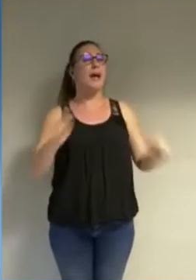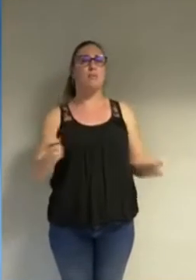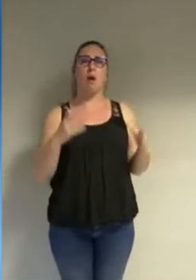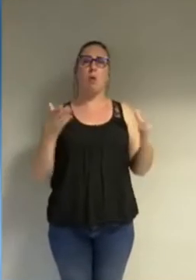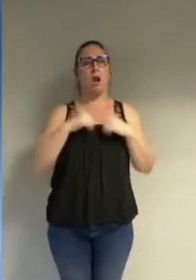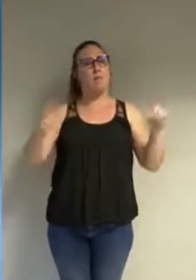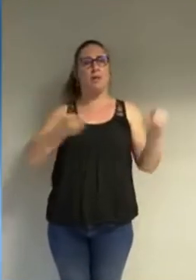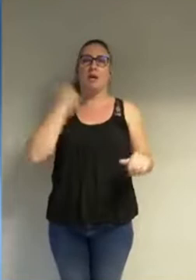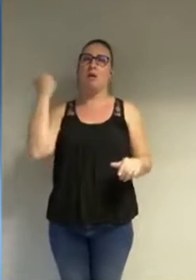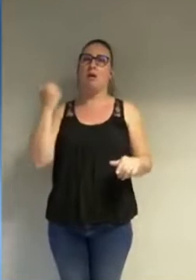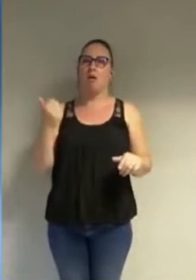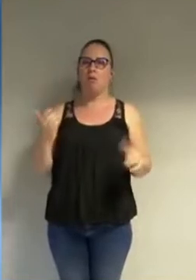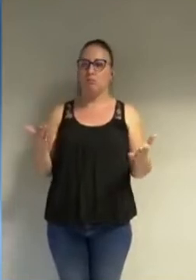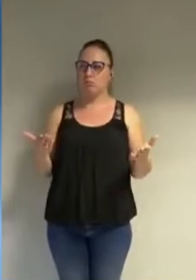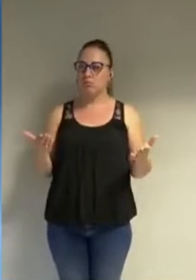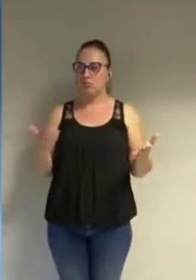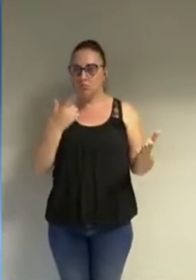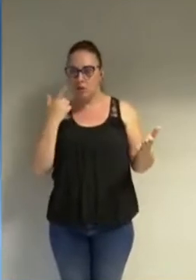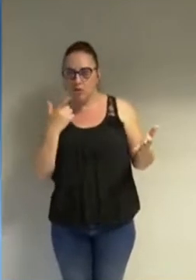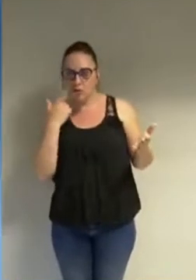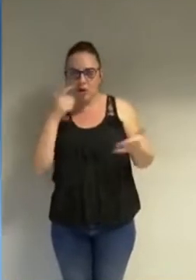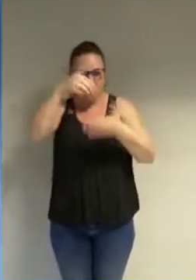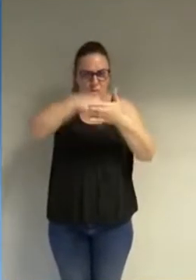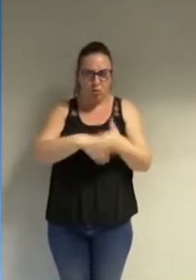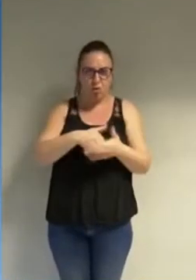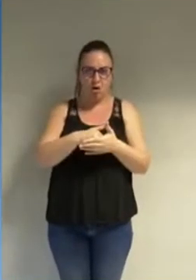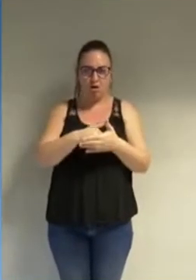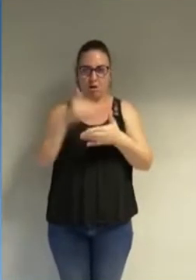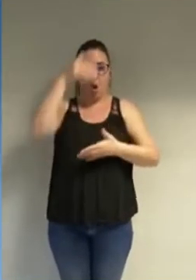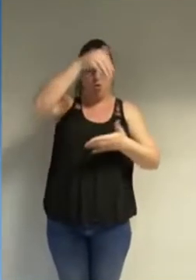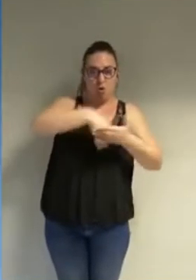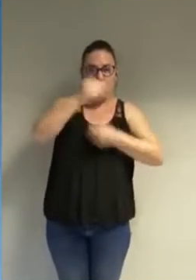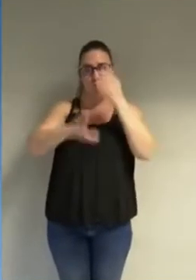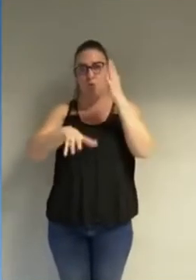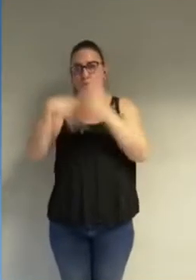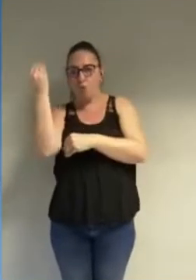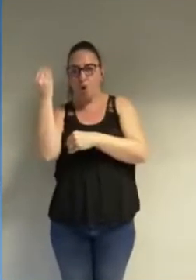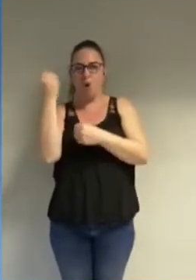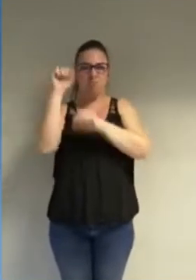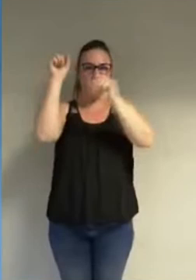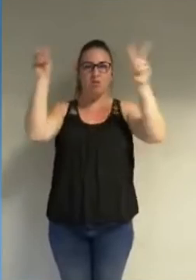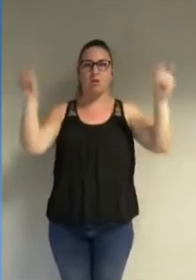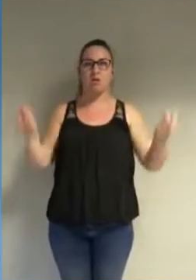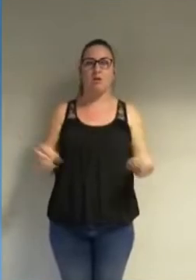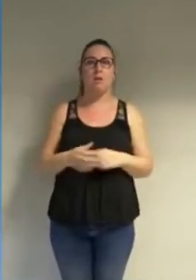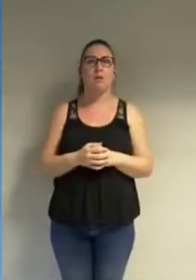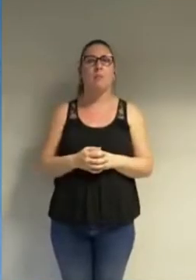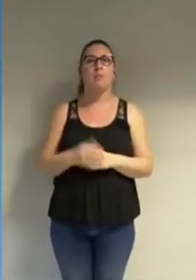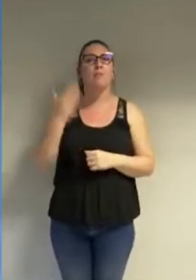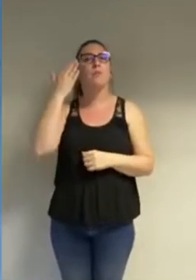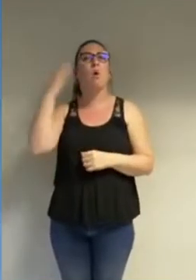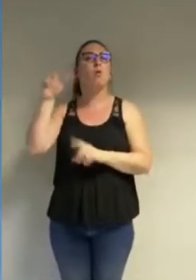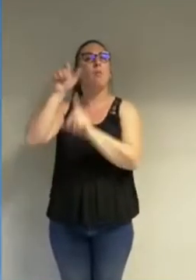abolissez tout dedans et tout dehors, selon la très belle formule de Régis Debray dans Éloge des